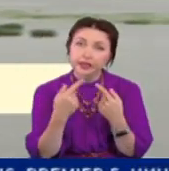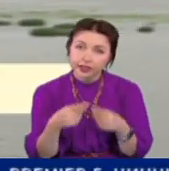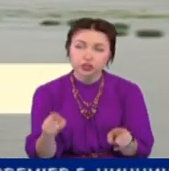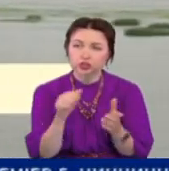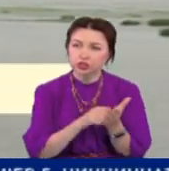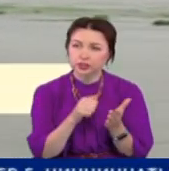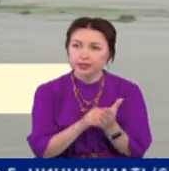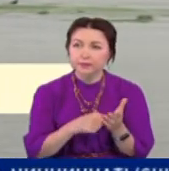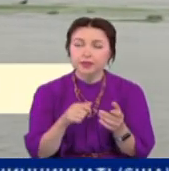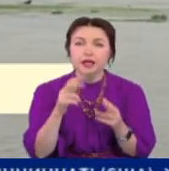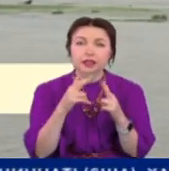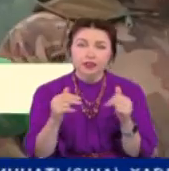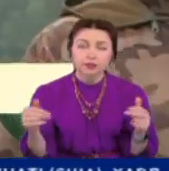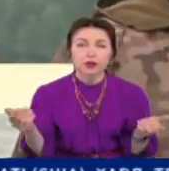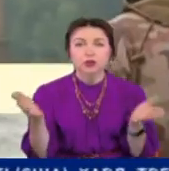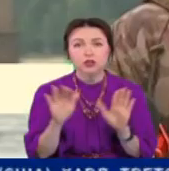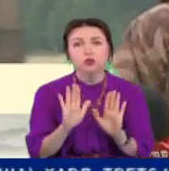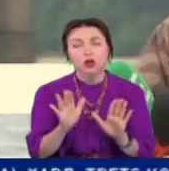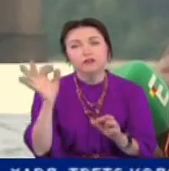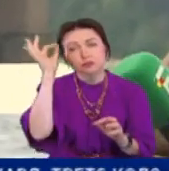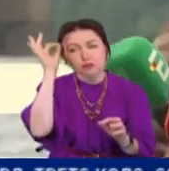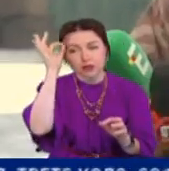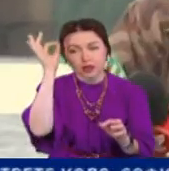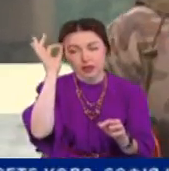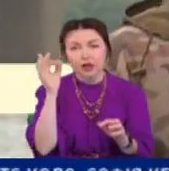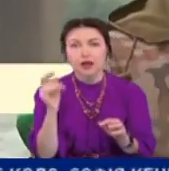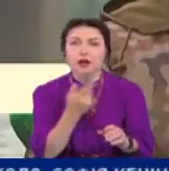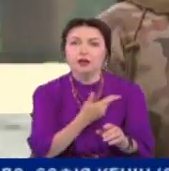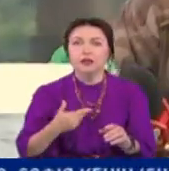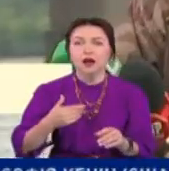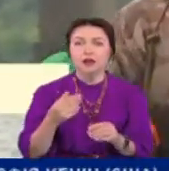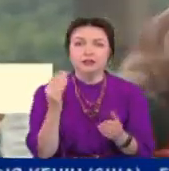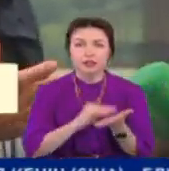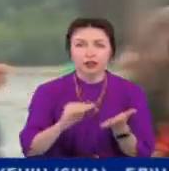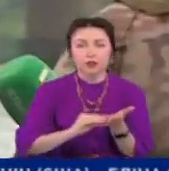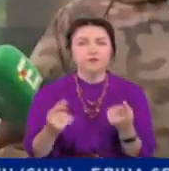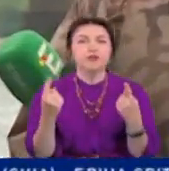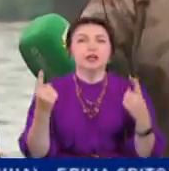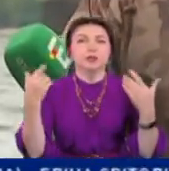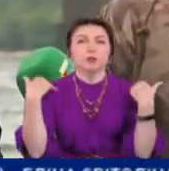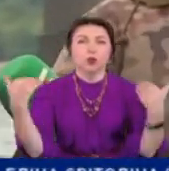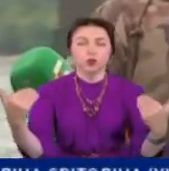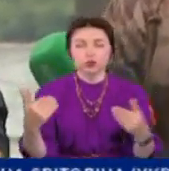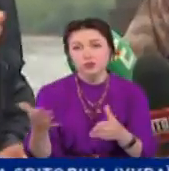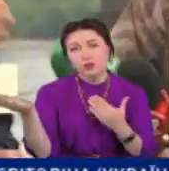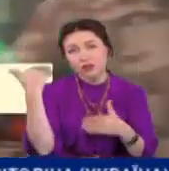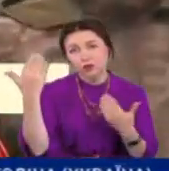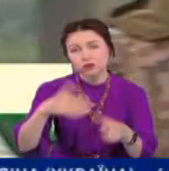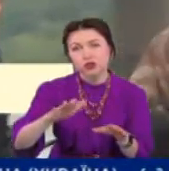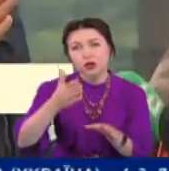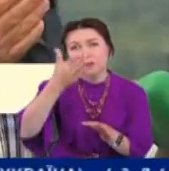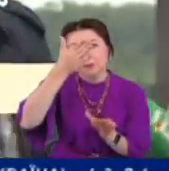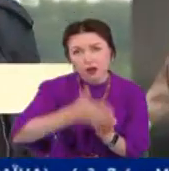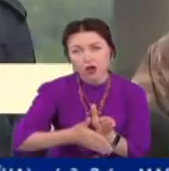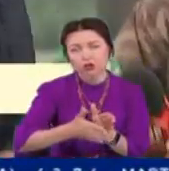чинники. Дніпр залишився тільки у спогадах класиків великим і могучим. Його давним-давно перегородили